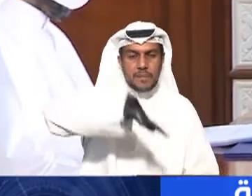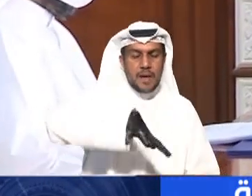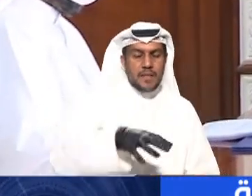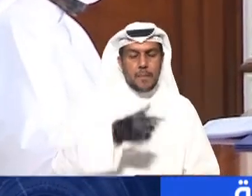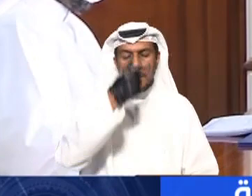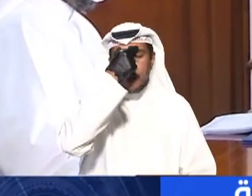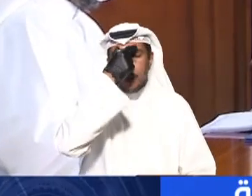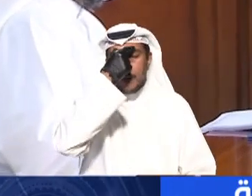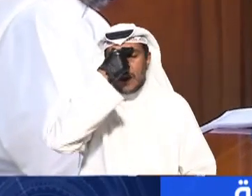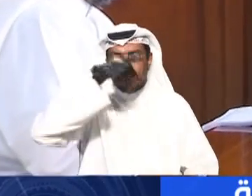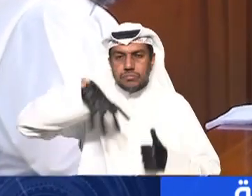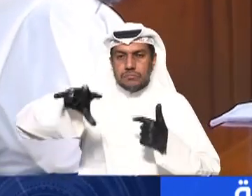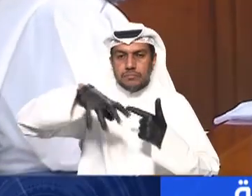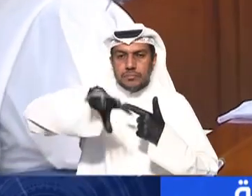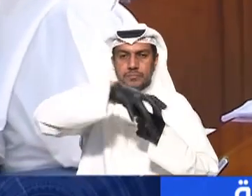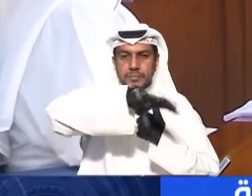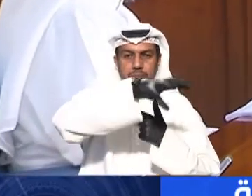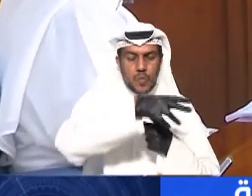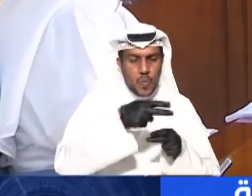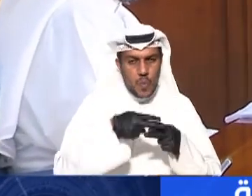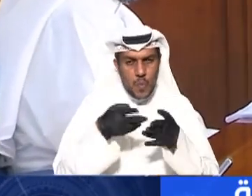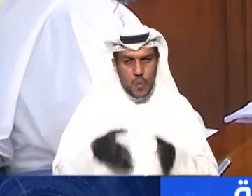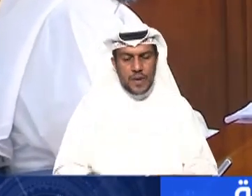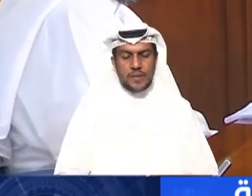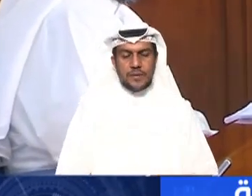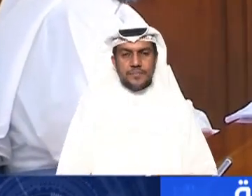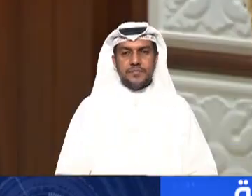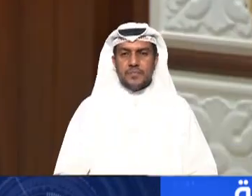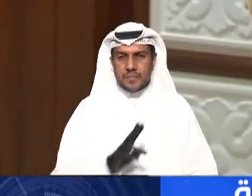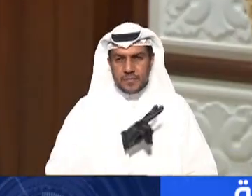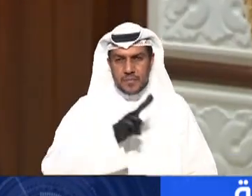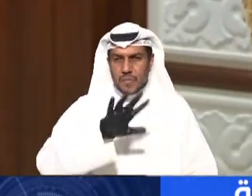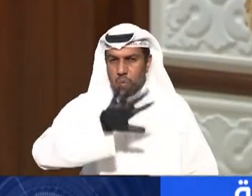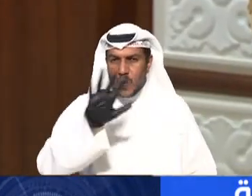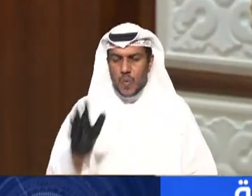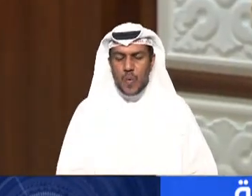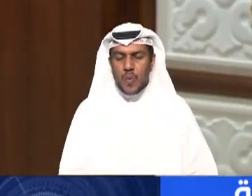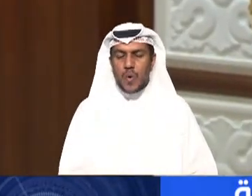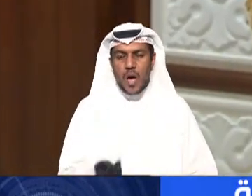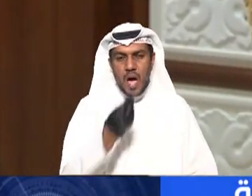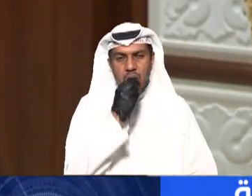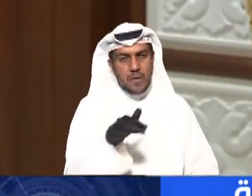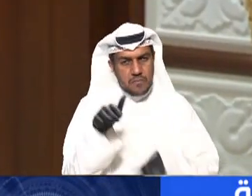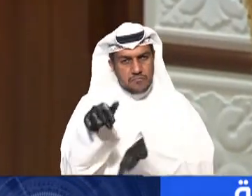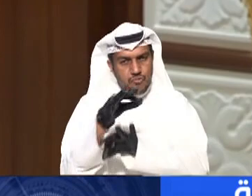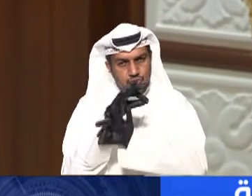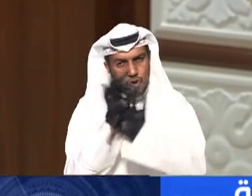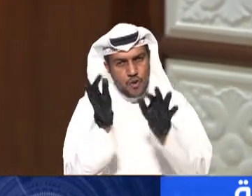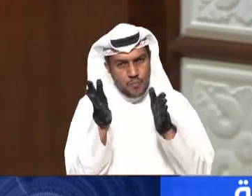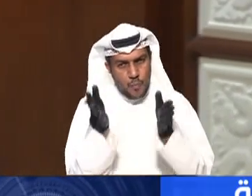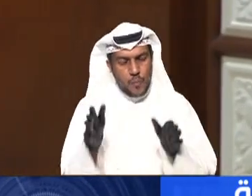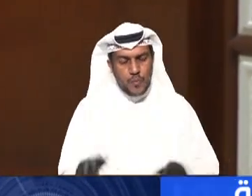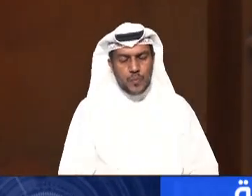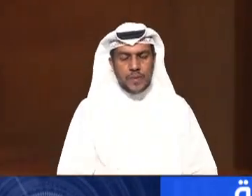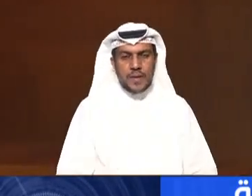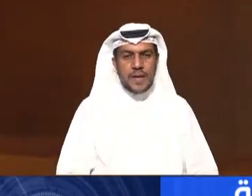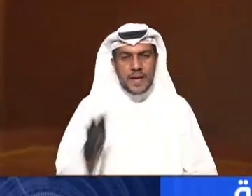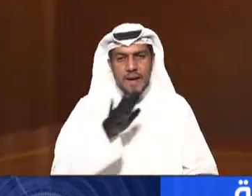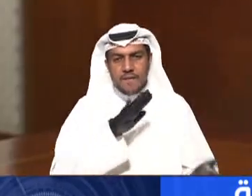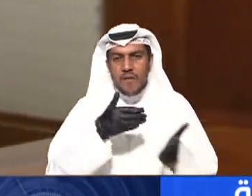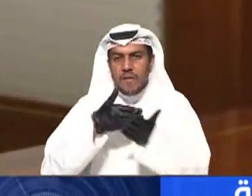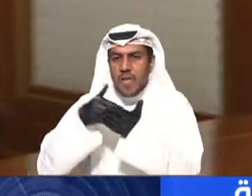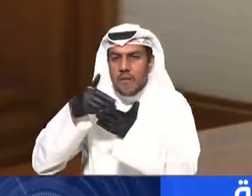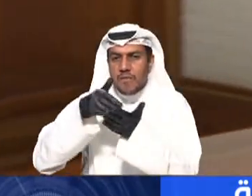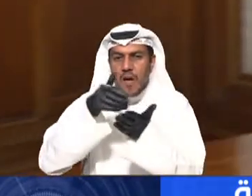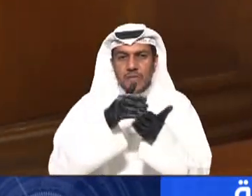الوزارة المختلفة في تدعيم المخزون الدوائي بكافة احتياجاته والحرص على متانته، وبيان أوجه الصرف خاصة